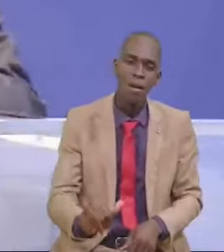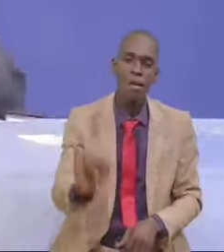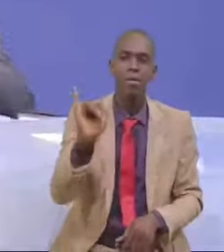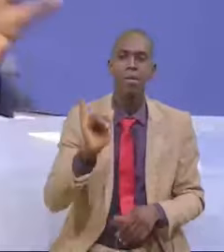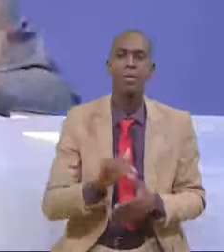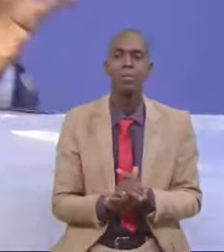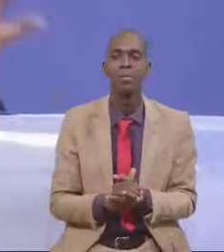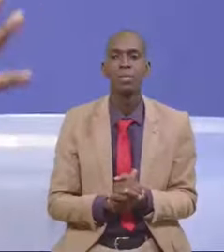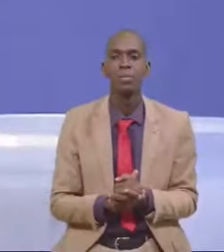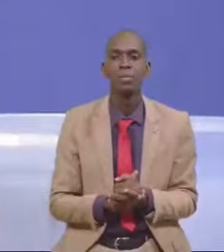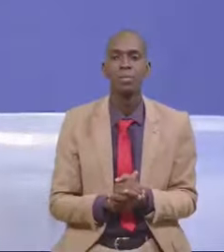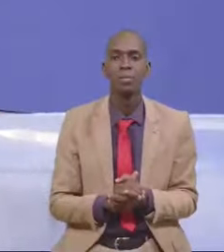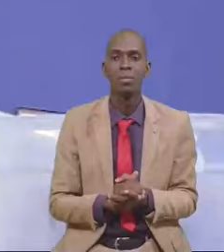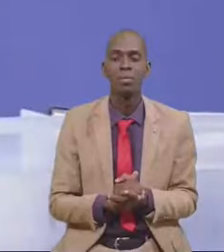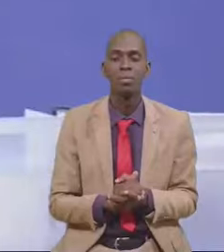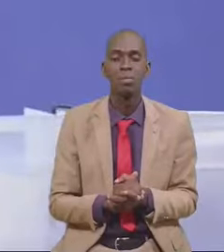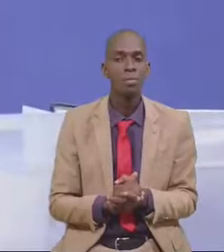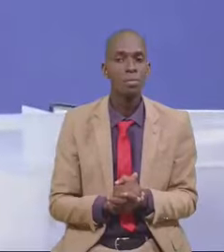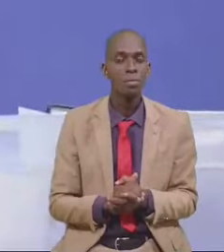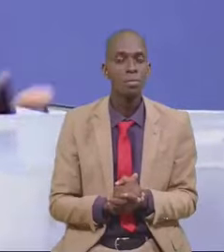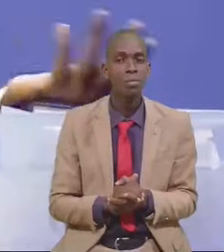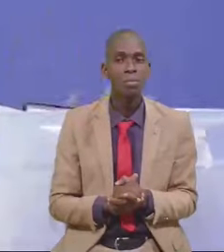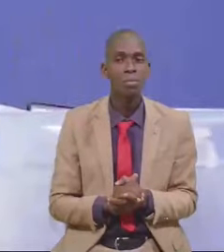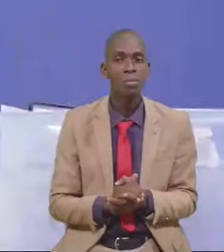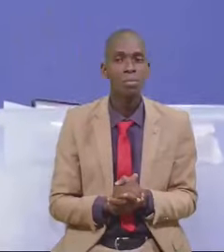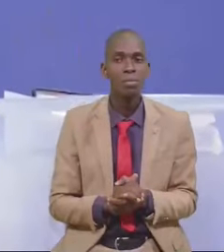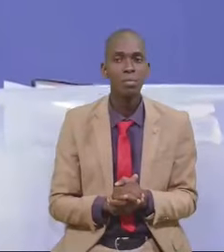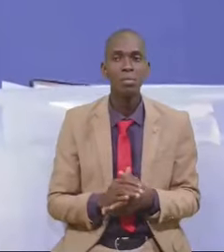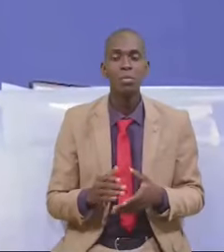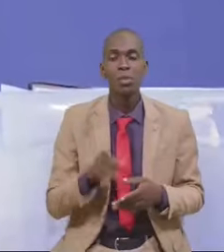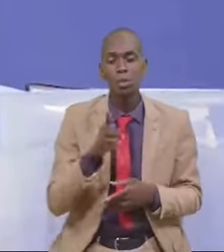Tu ne peux pas être nonchalant. Tu dois prendre la décision.